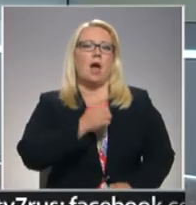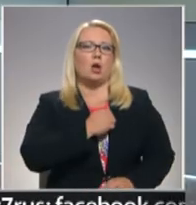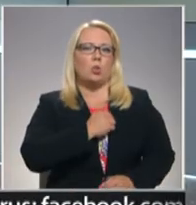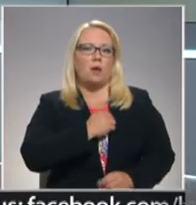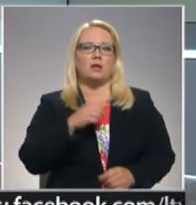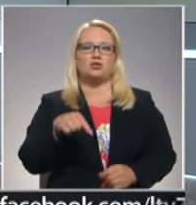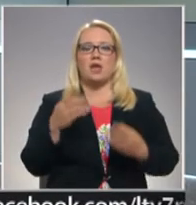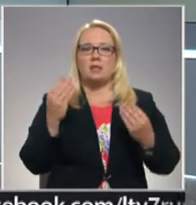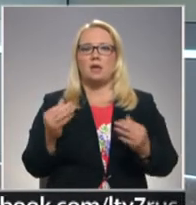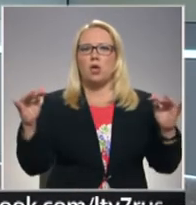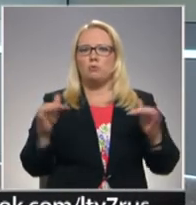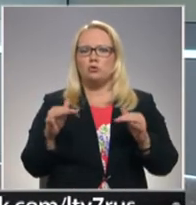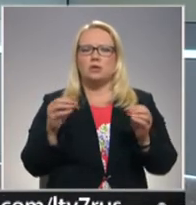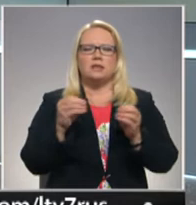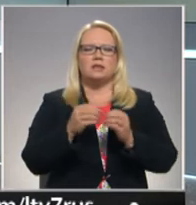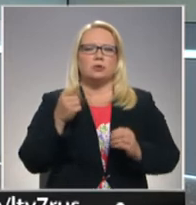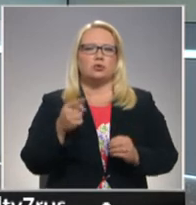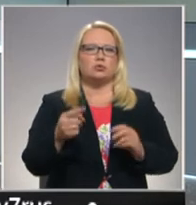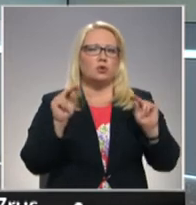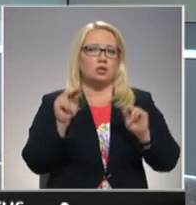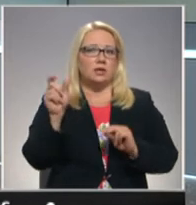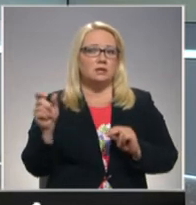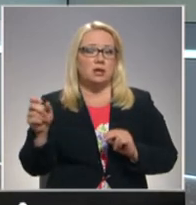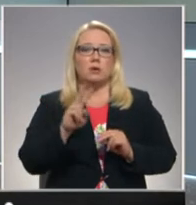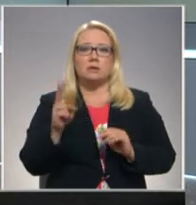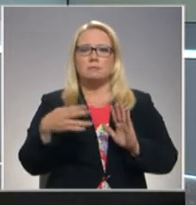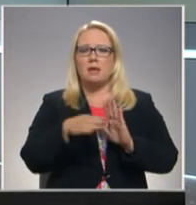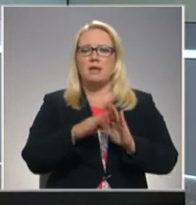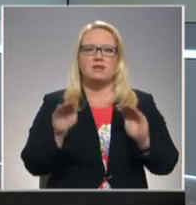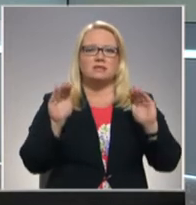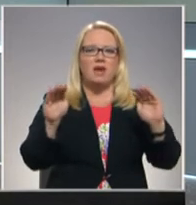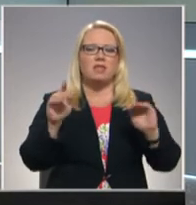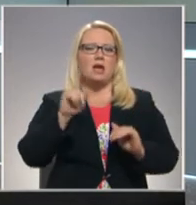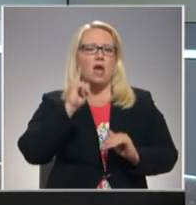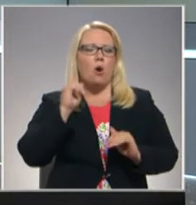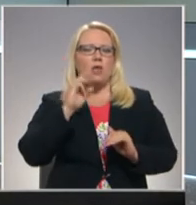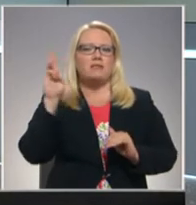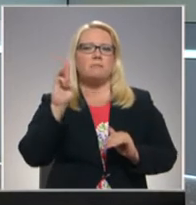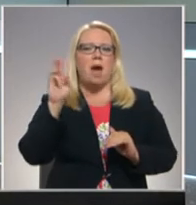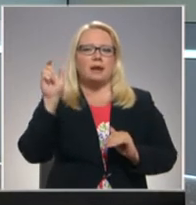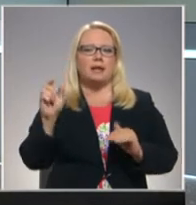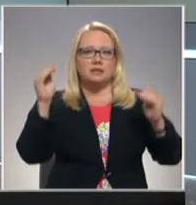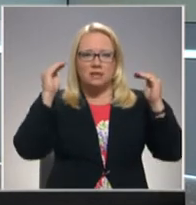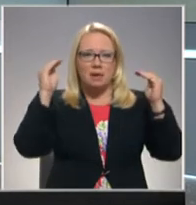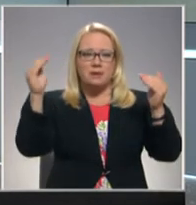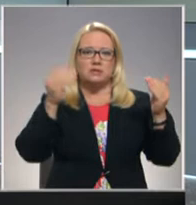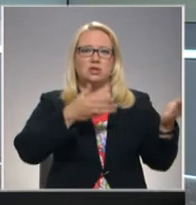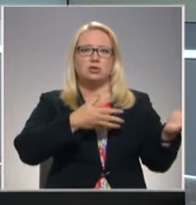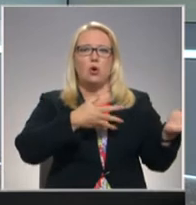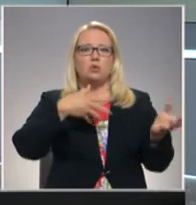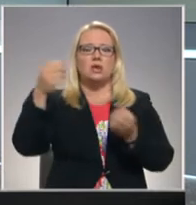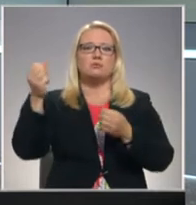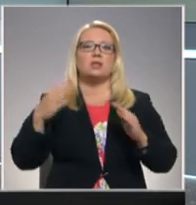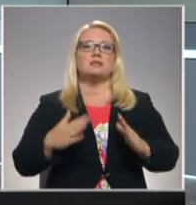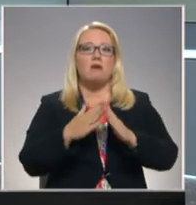Aglonē šajās dienās pulcē 10 000 ticīgo, kuri piedalās Vissvētākās Jaunavas Marijas debesīs uzņemšanas svētkos.